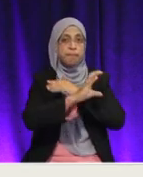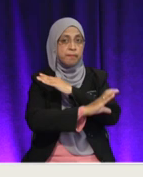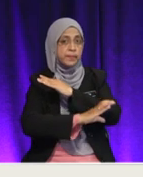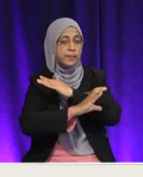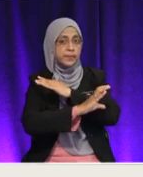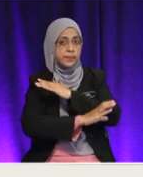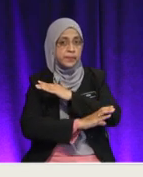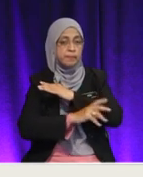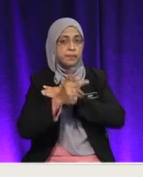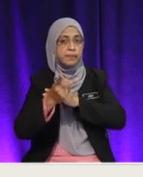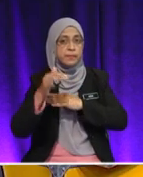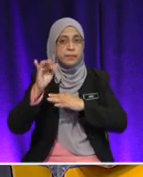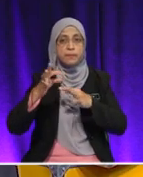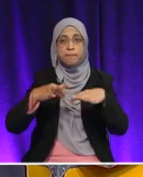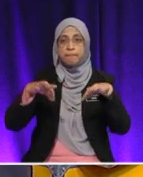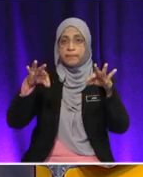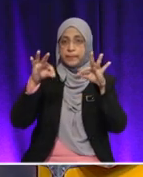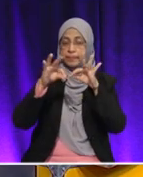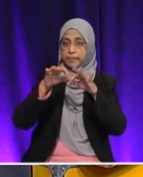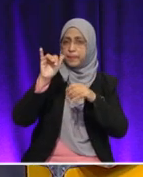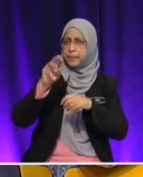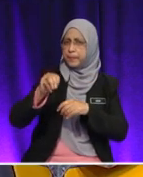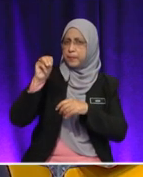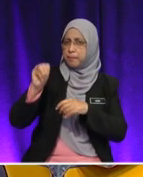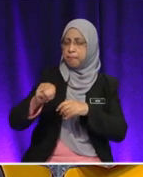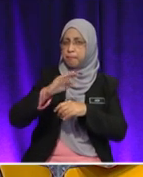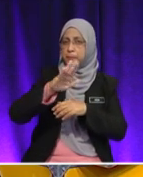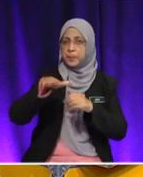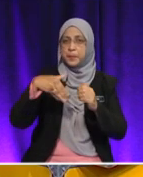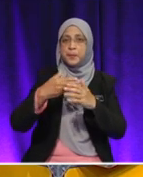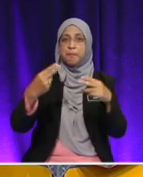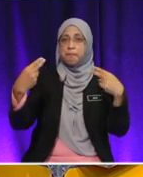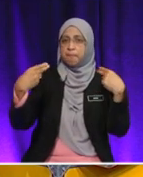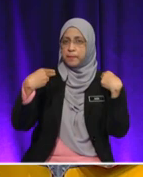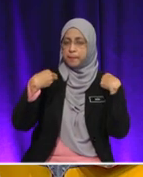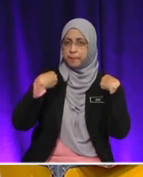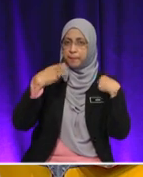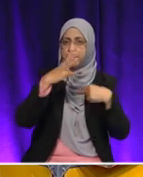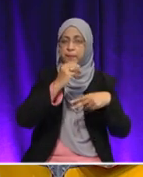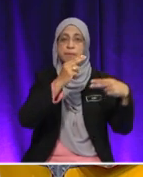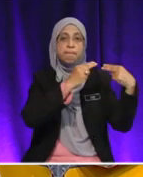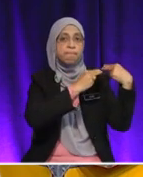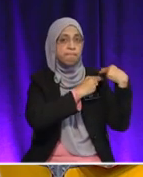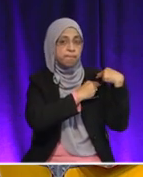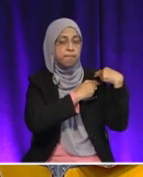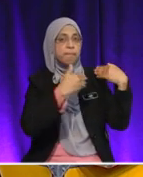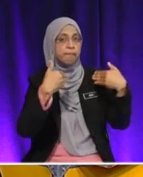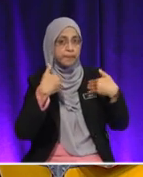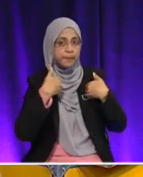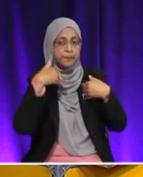Yang perkara yang penting murid-murid segala hak dan tanggung jawab termaktub dalam